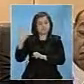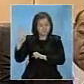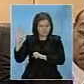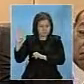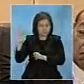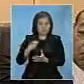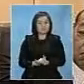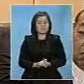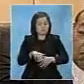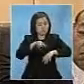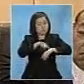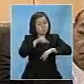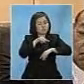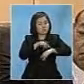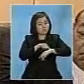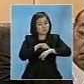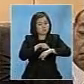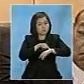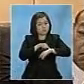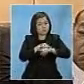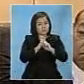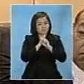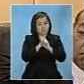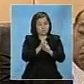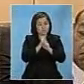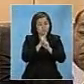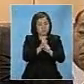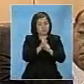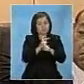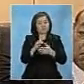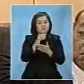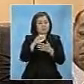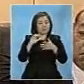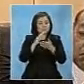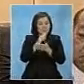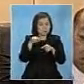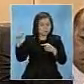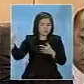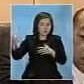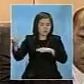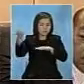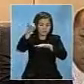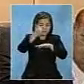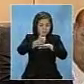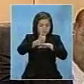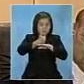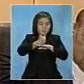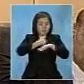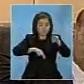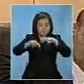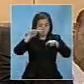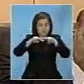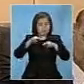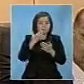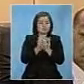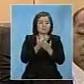2554และแม้ว่ามีเวลาที่คลาดเคลื่อนไปจากปฏิทินงบประมาณไปแล้วก็ตามนะครับแต่ว่าการทำงานอย่างทุ่มเทมุ่งมั่นของคณะ